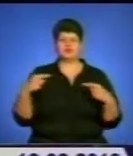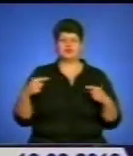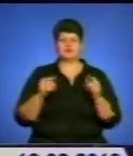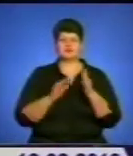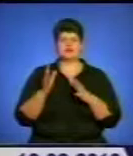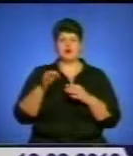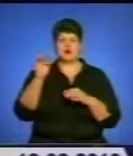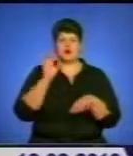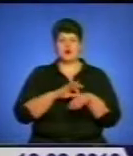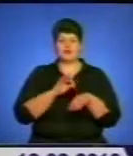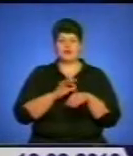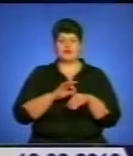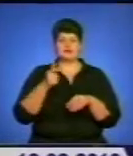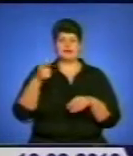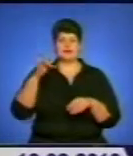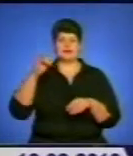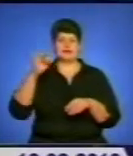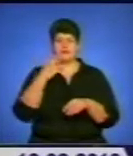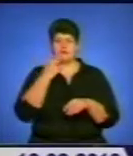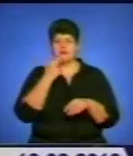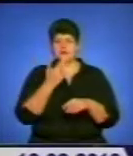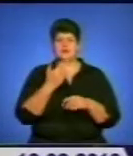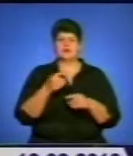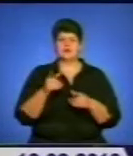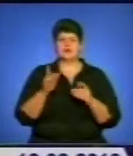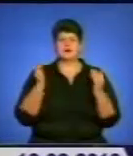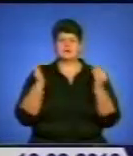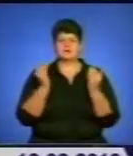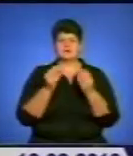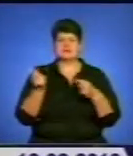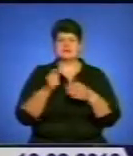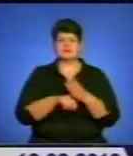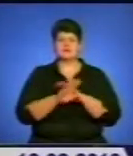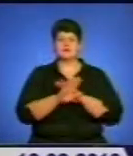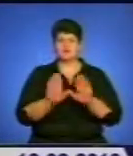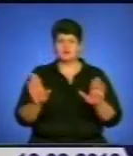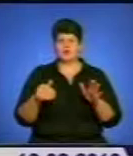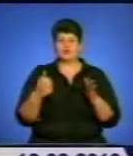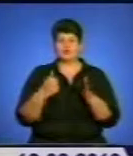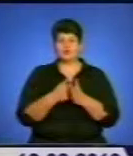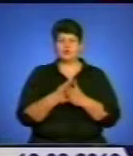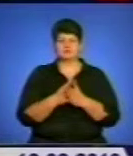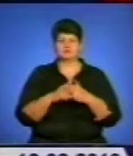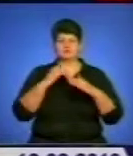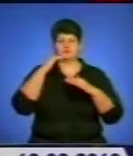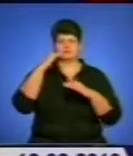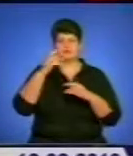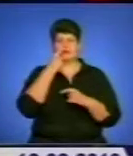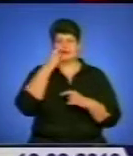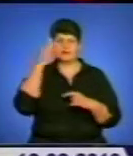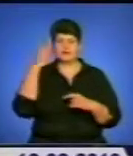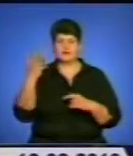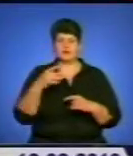на грип і гострі респіраторні вірусні інфекції на карантин не закривають. До епідпору ще далеко, кажуть у